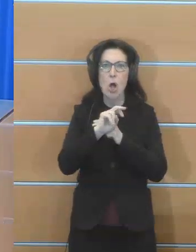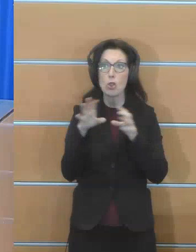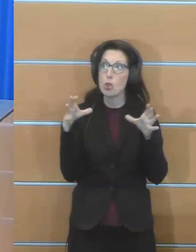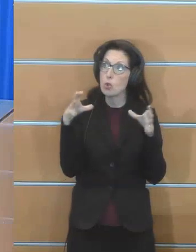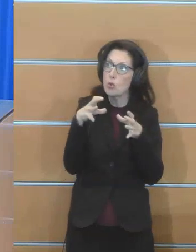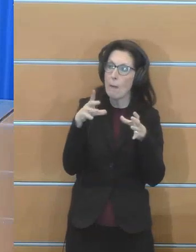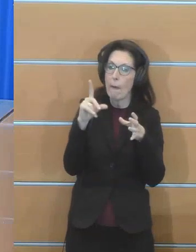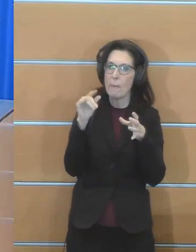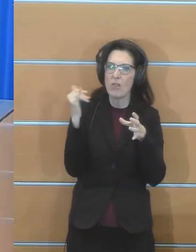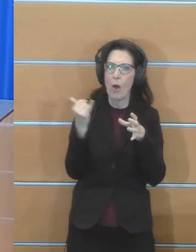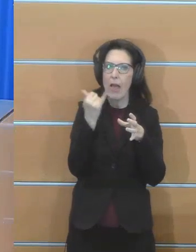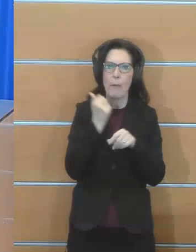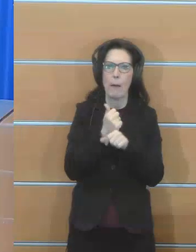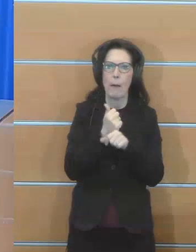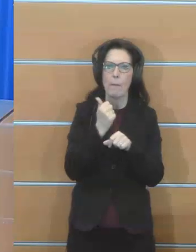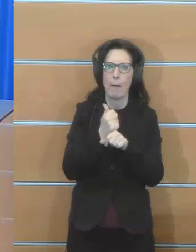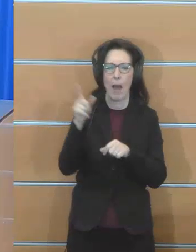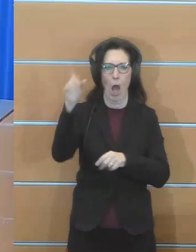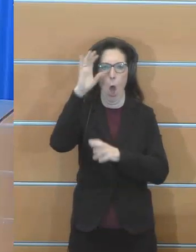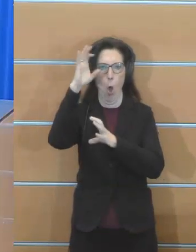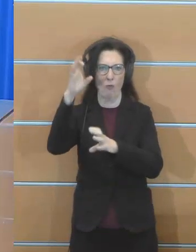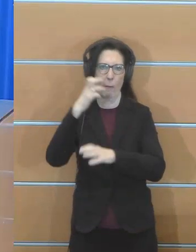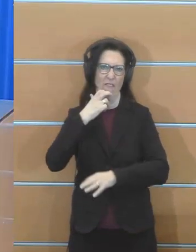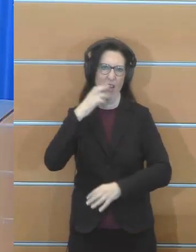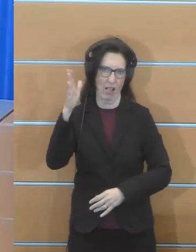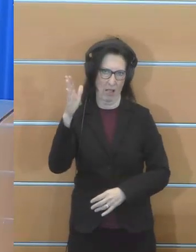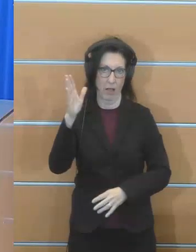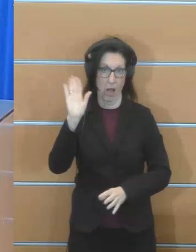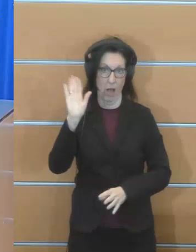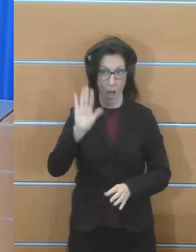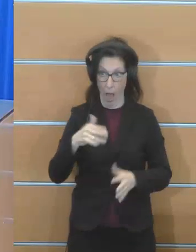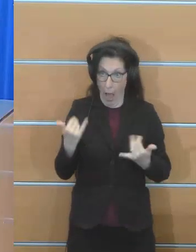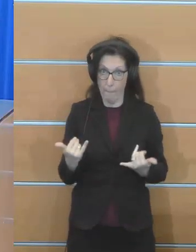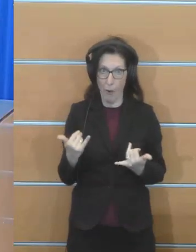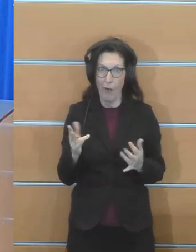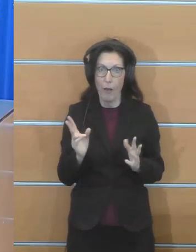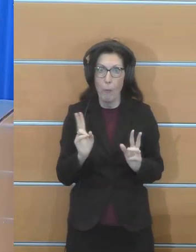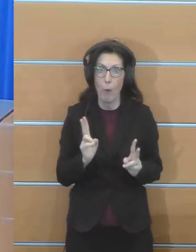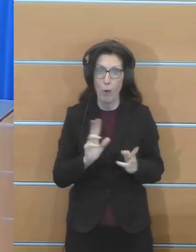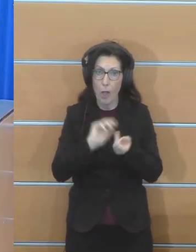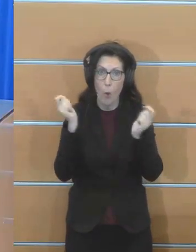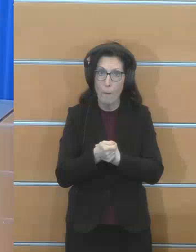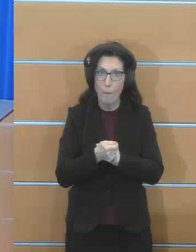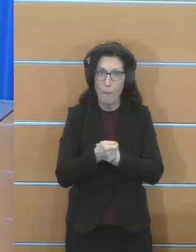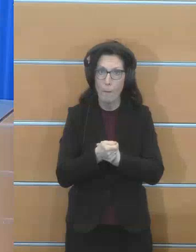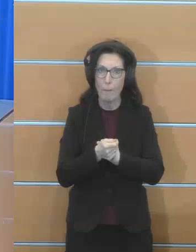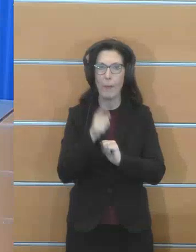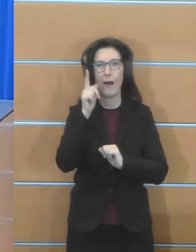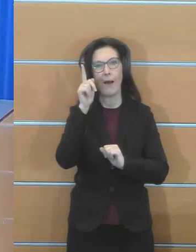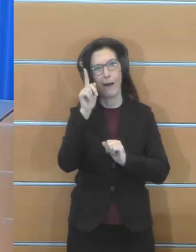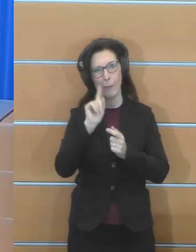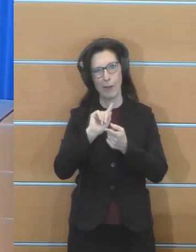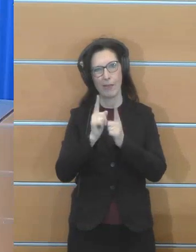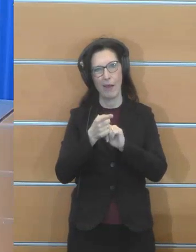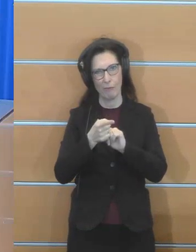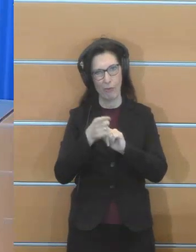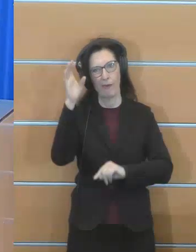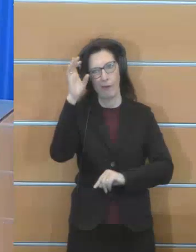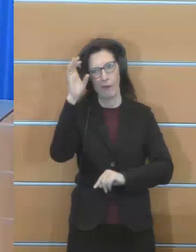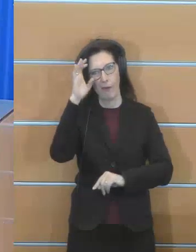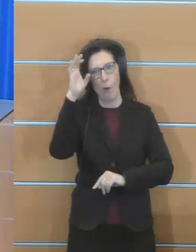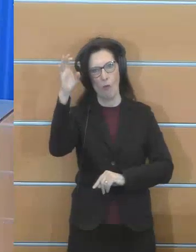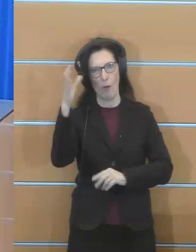zu Hopfen das hätte sich ab heute ändern können aber dafür hätte die ÖVP den